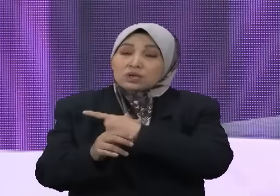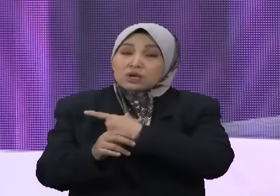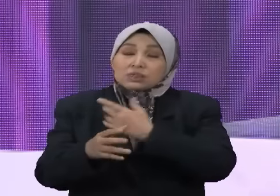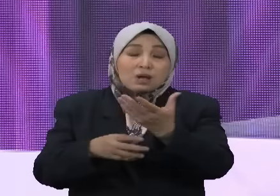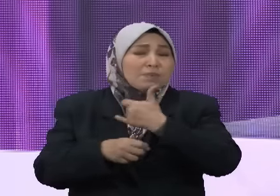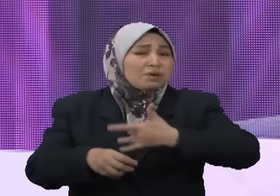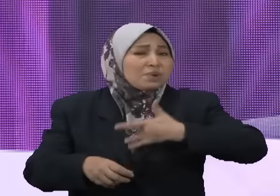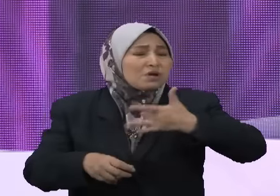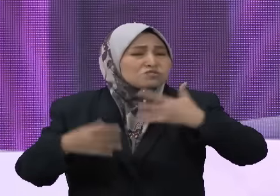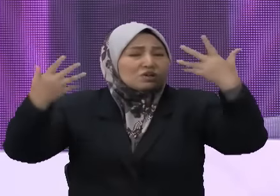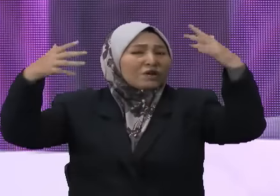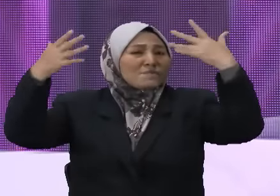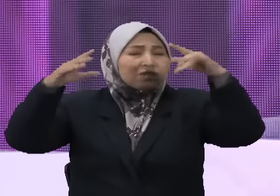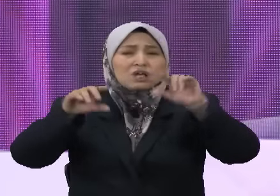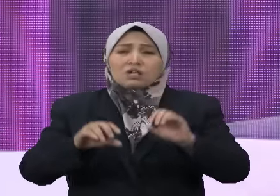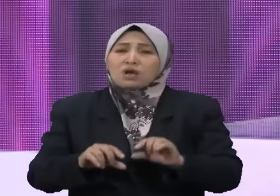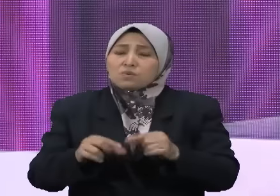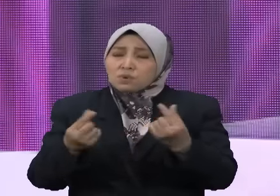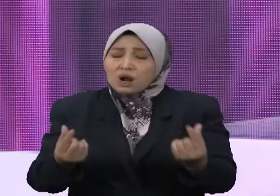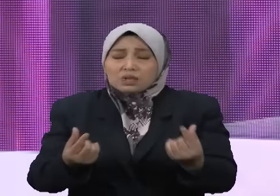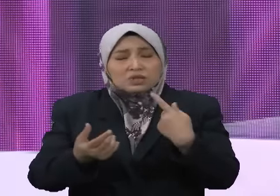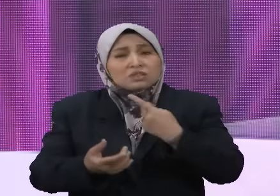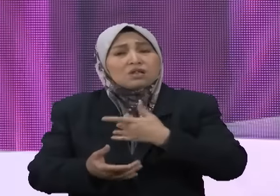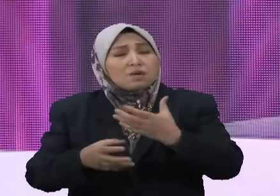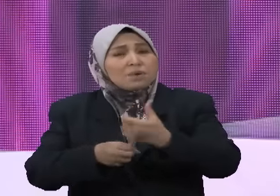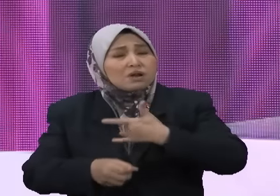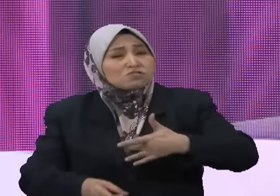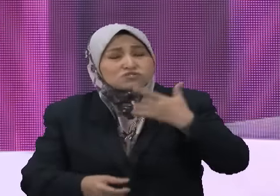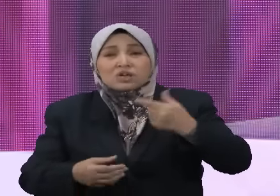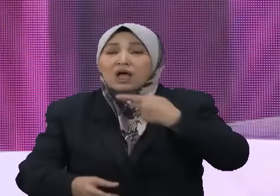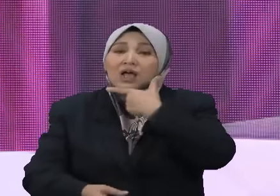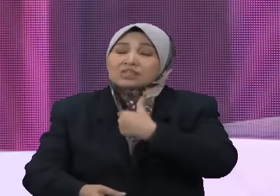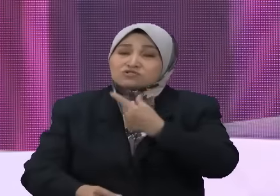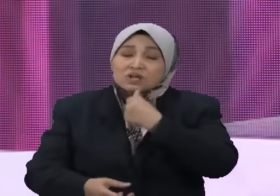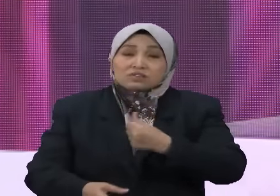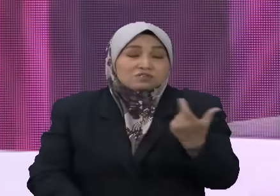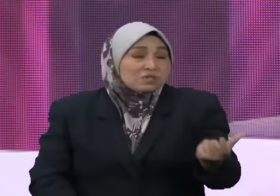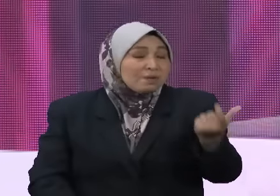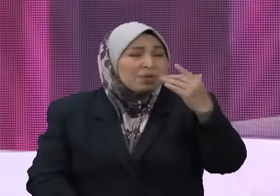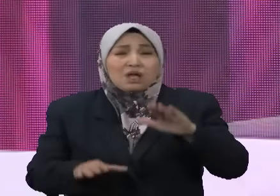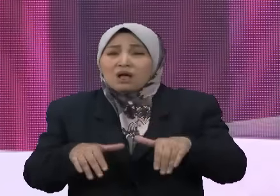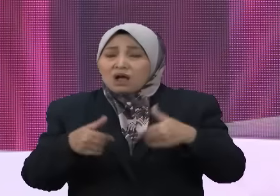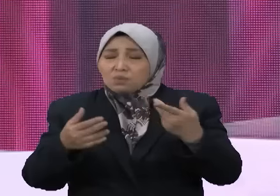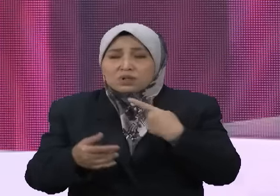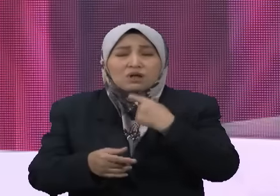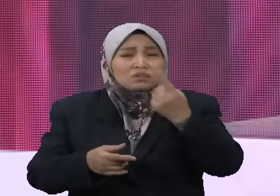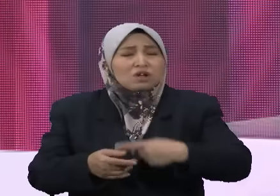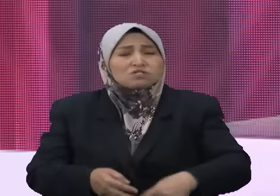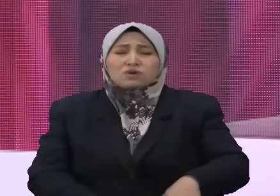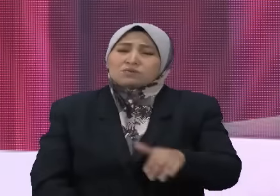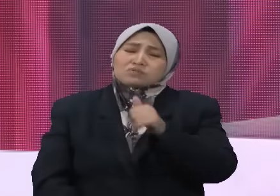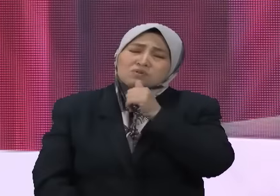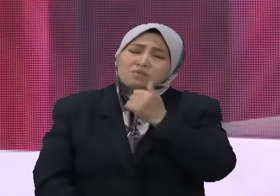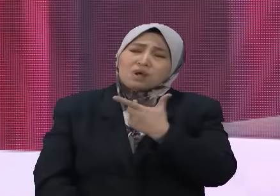dapat merasai kehebatan al-quran kita dapat merasai apa hadis-hadis nabi sallallahuaihi wasallam Betapa kita kata orang kata apa sedap mendengar